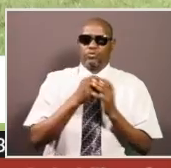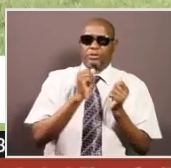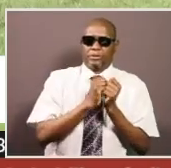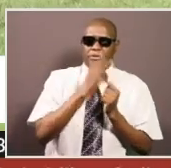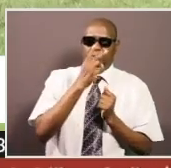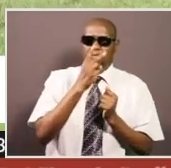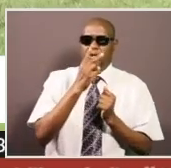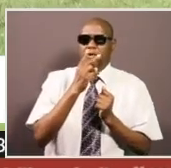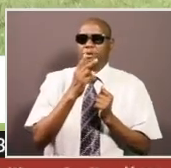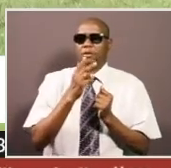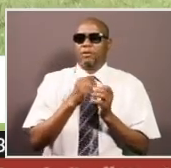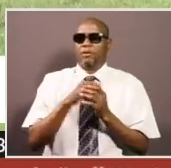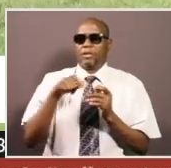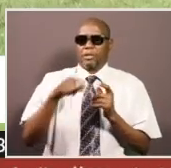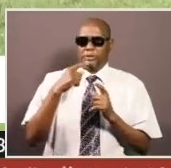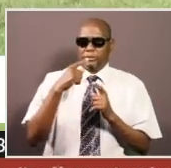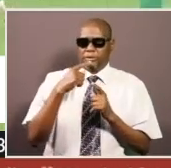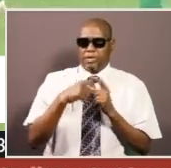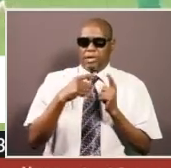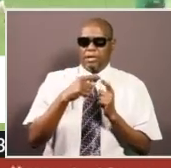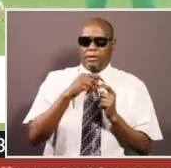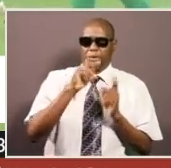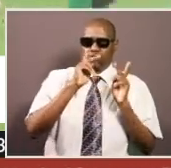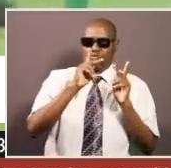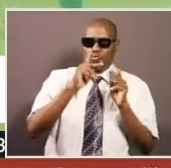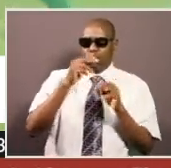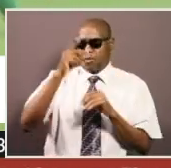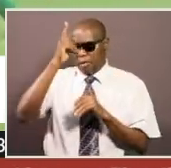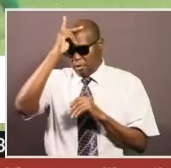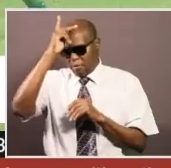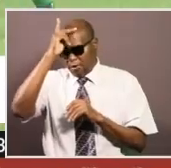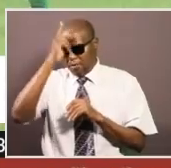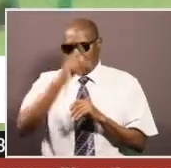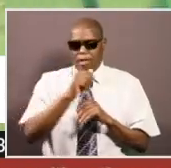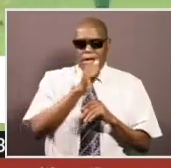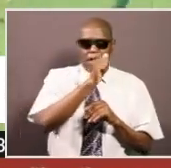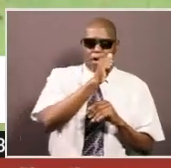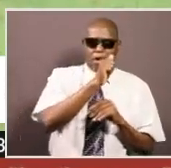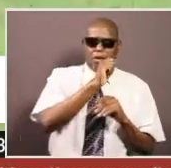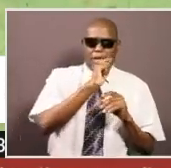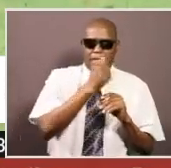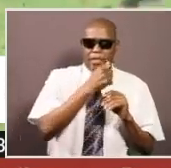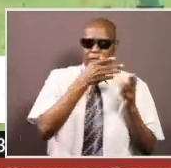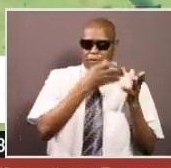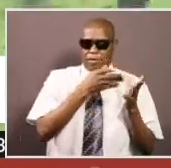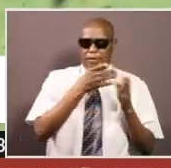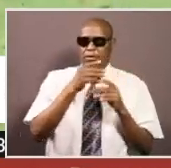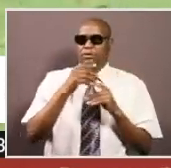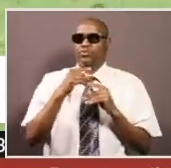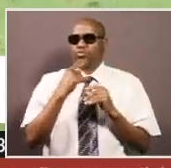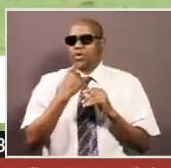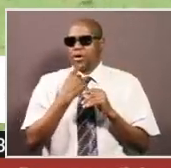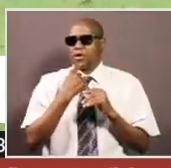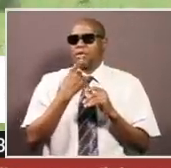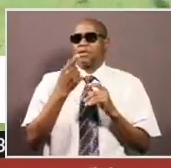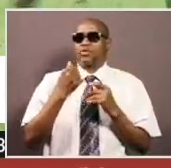huu mjini Kisumu na Kakamega. Kenya imepangwa kundi A pamoja na Somalia, Rwanda, Sudan na Djibouti.